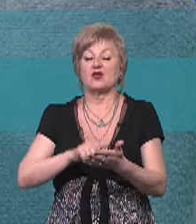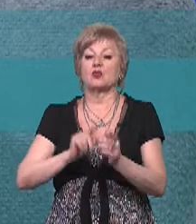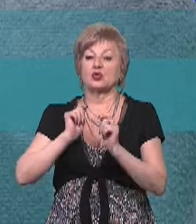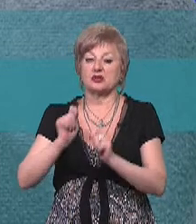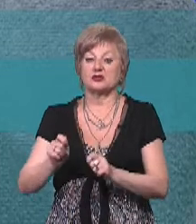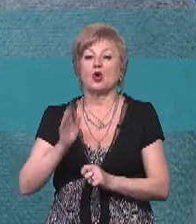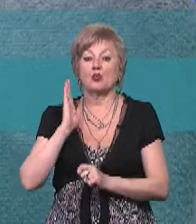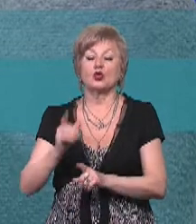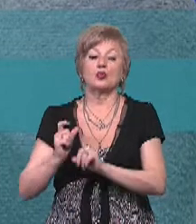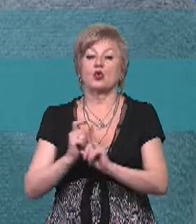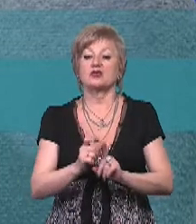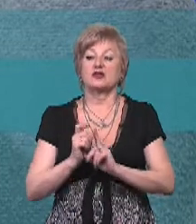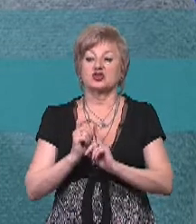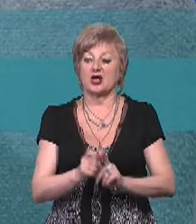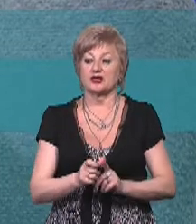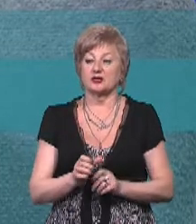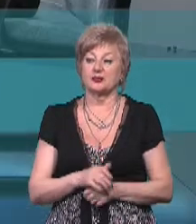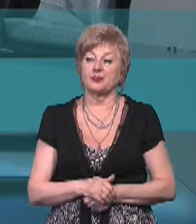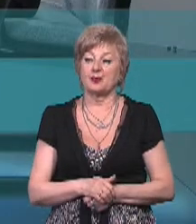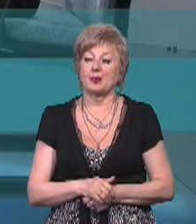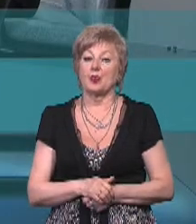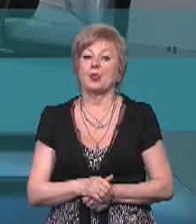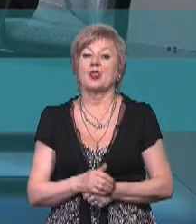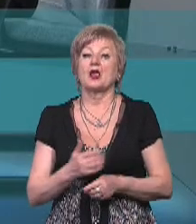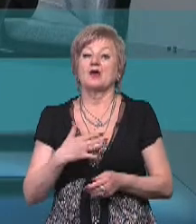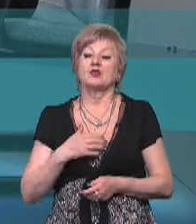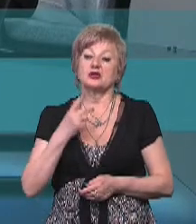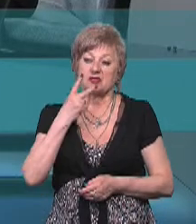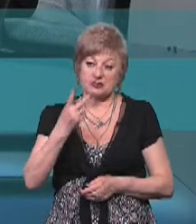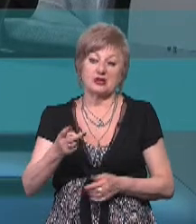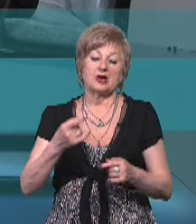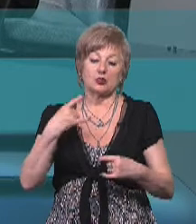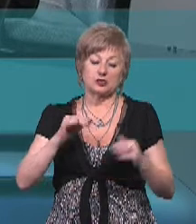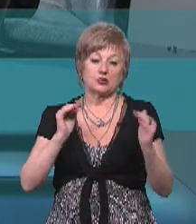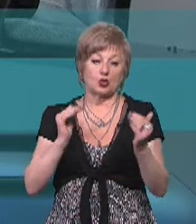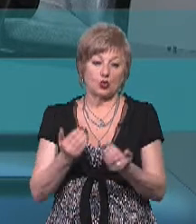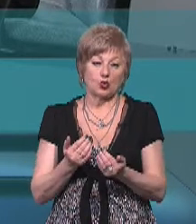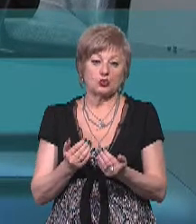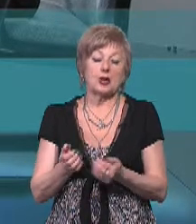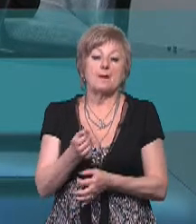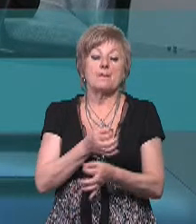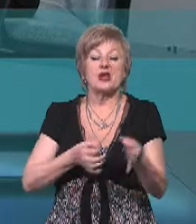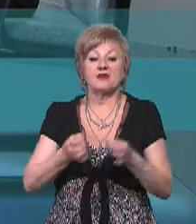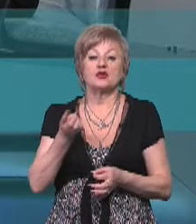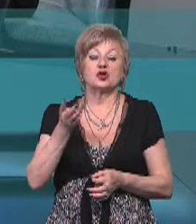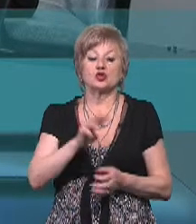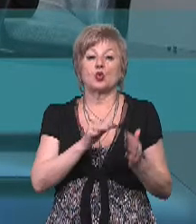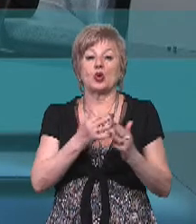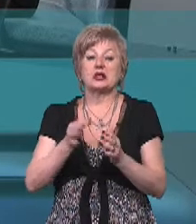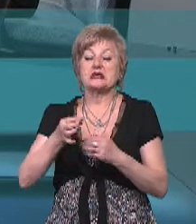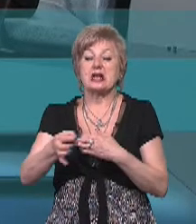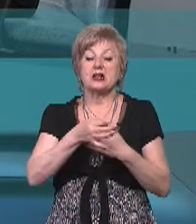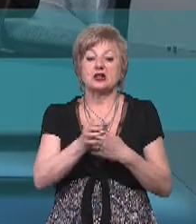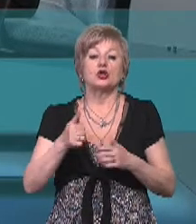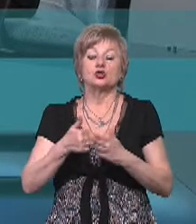будемо відповідати. І от, власне, ми подивилися сюжет, перемовини у цих 3 селищах щодо